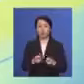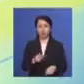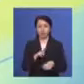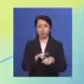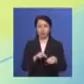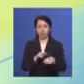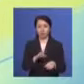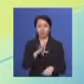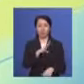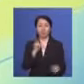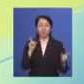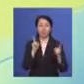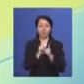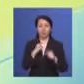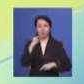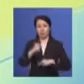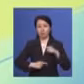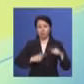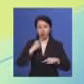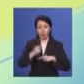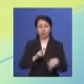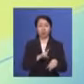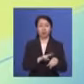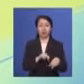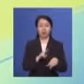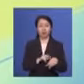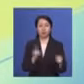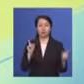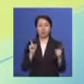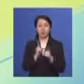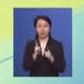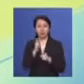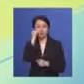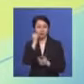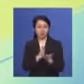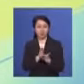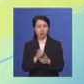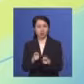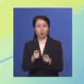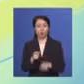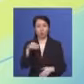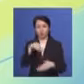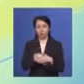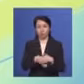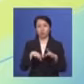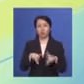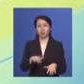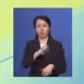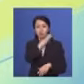В музее департамента полиции прошла встреча поколений. Стражи правопорядка встретились с ветеранами органов внутренних